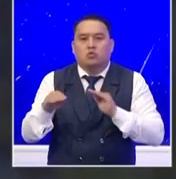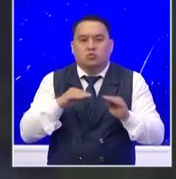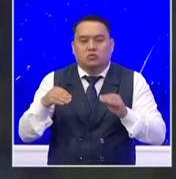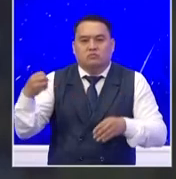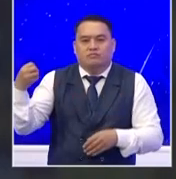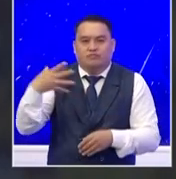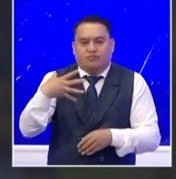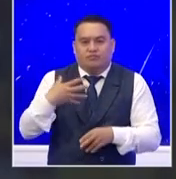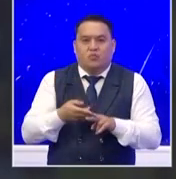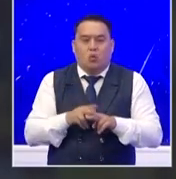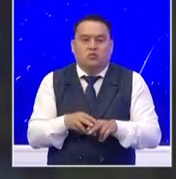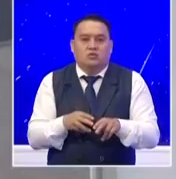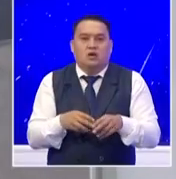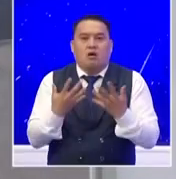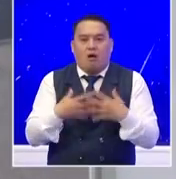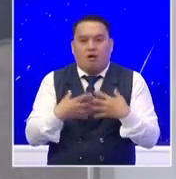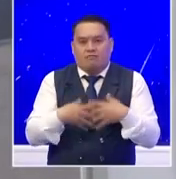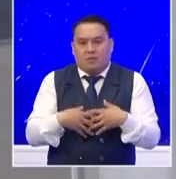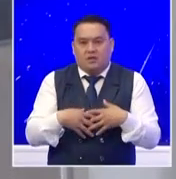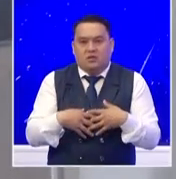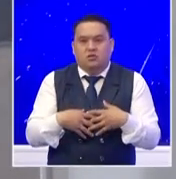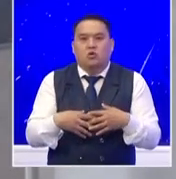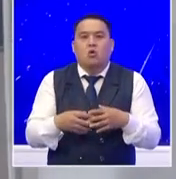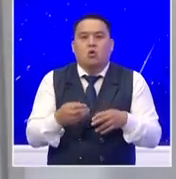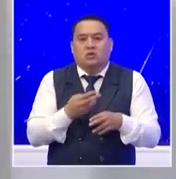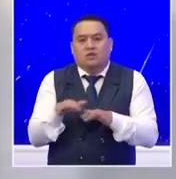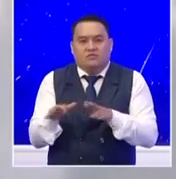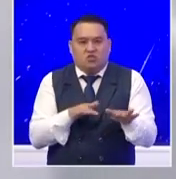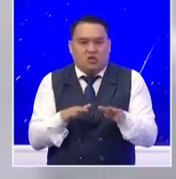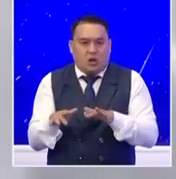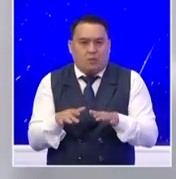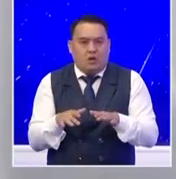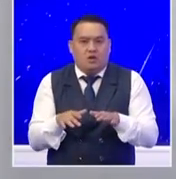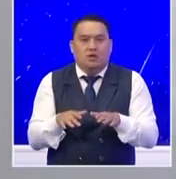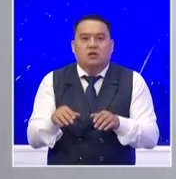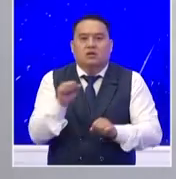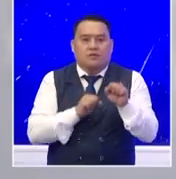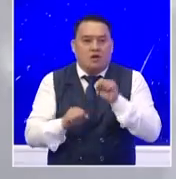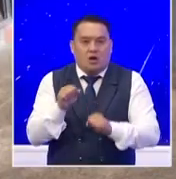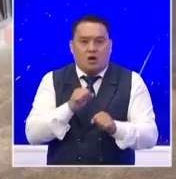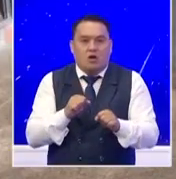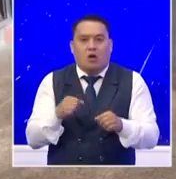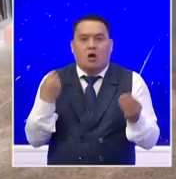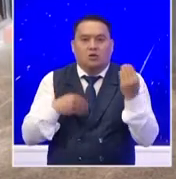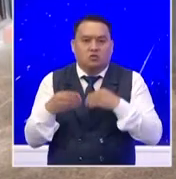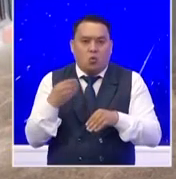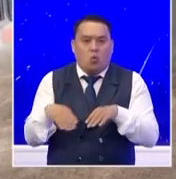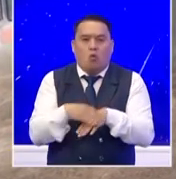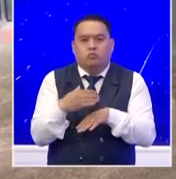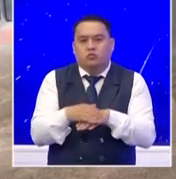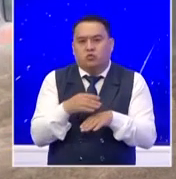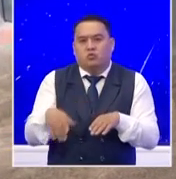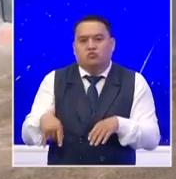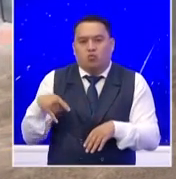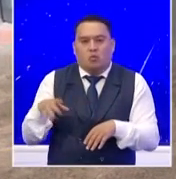с раствором. Механизм срабатывает автоматически, благодаря датчику движения. Поток дезраствора обеззараживает одежду, обувь и сумки